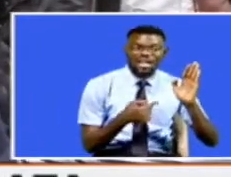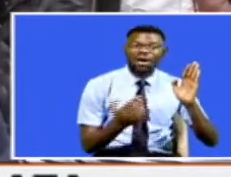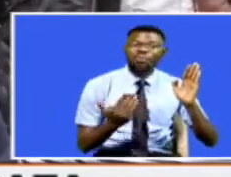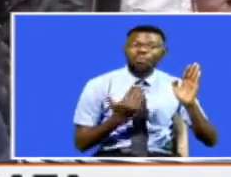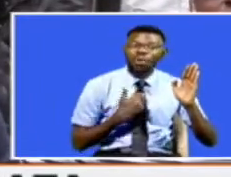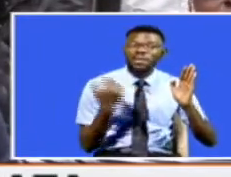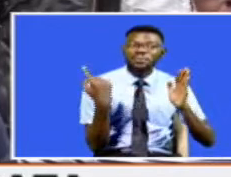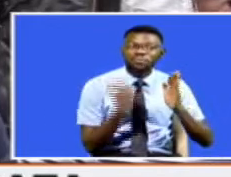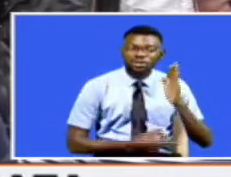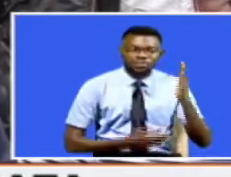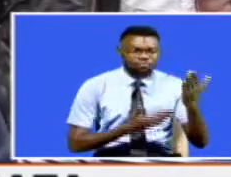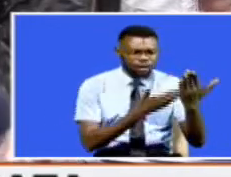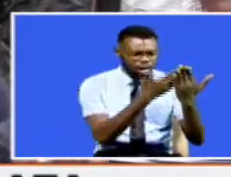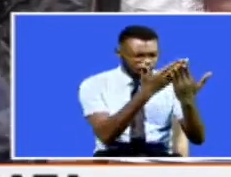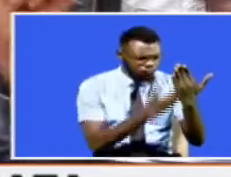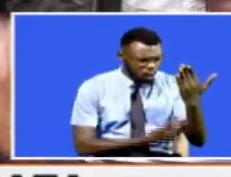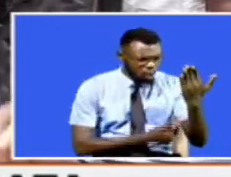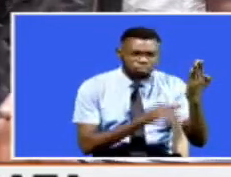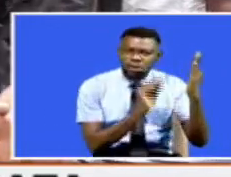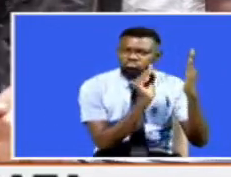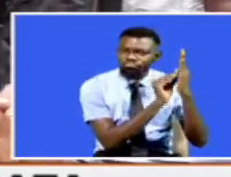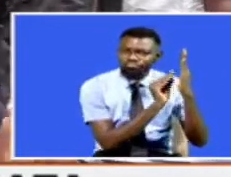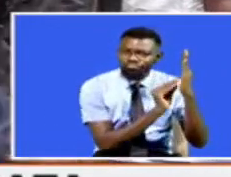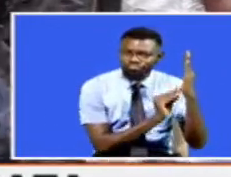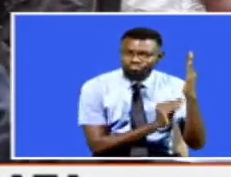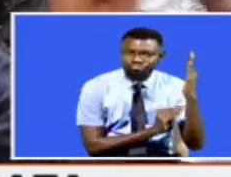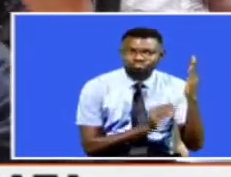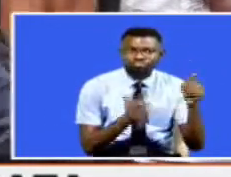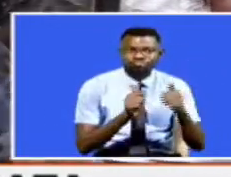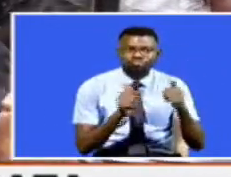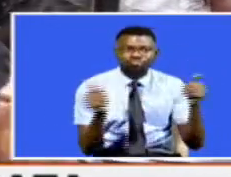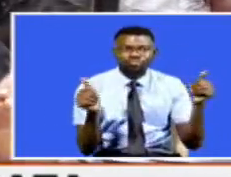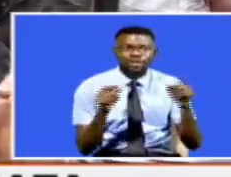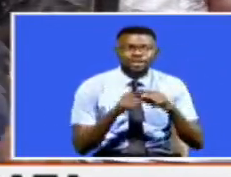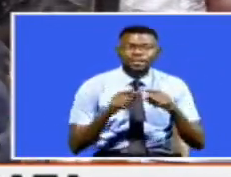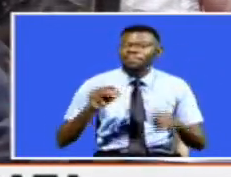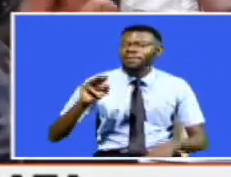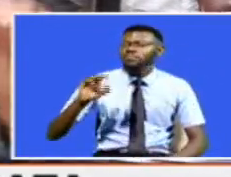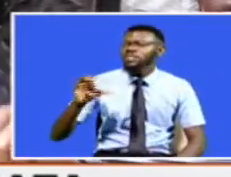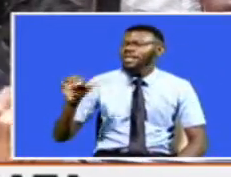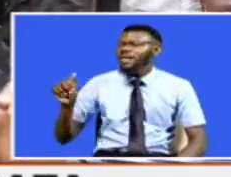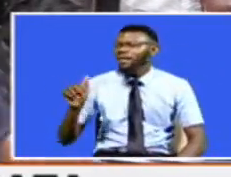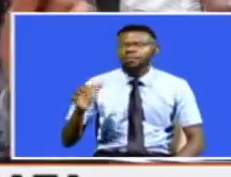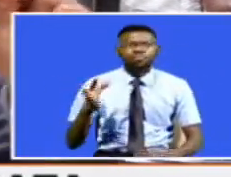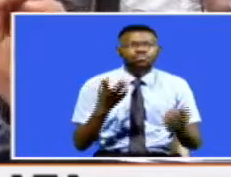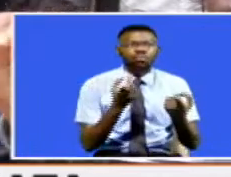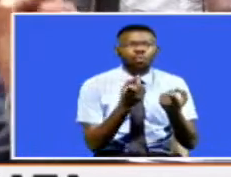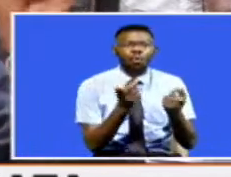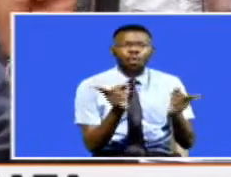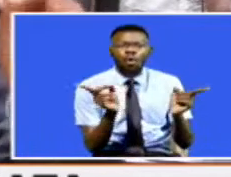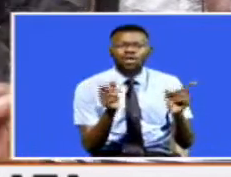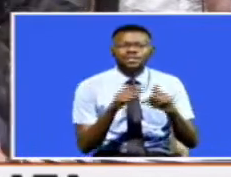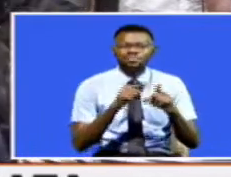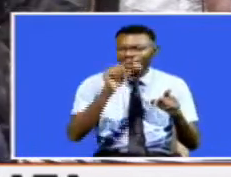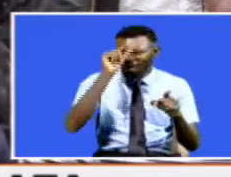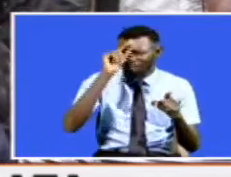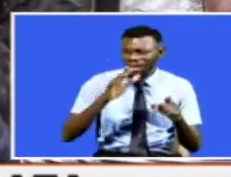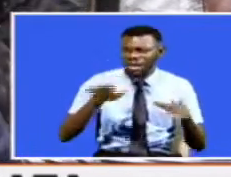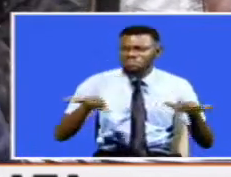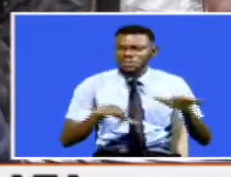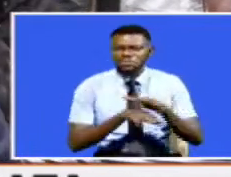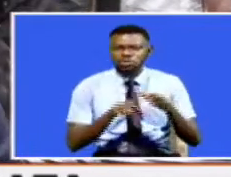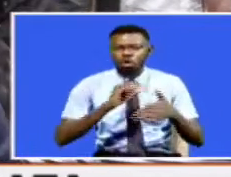kujaza hizi forms ile ya kurecall OMCS na kurecall governor na deputy